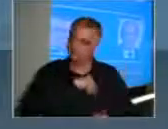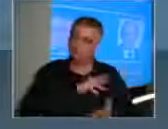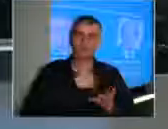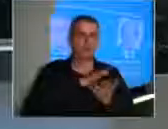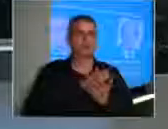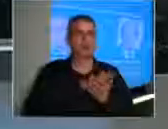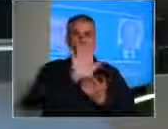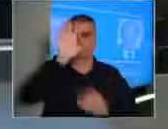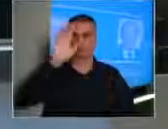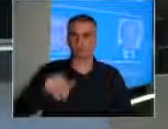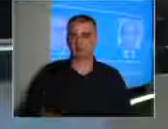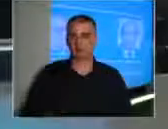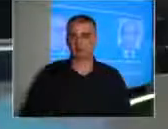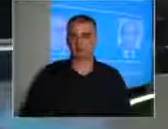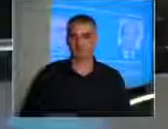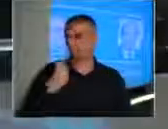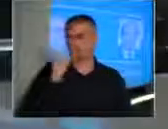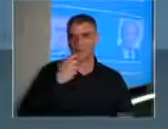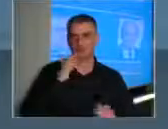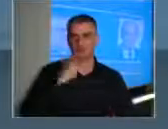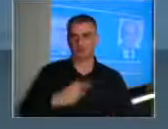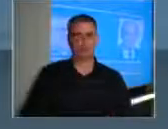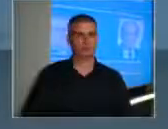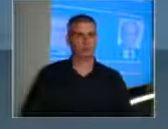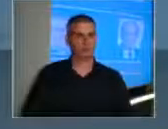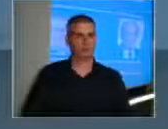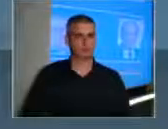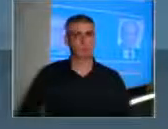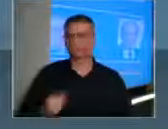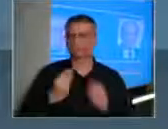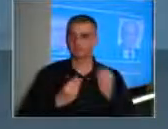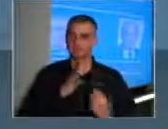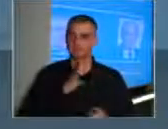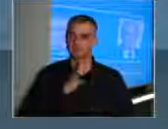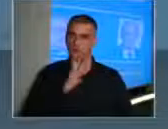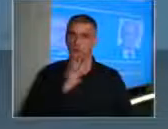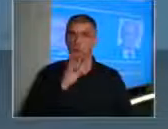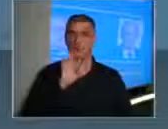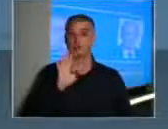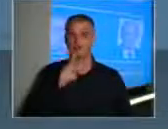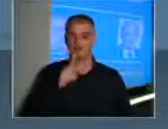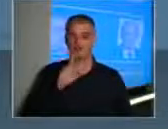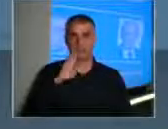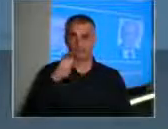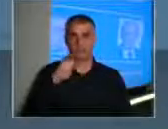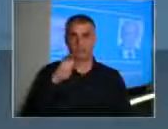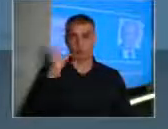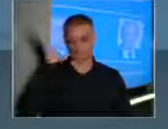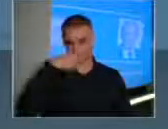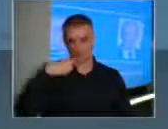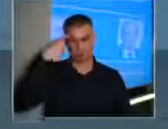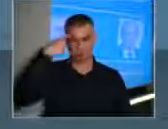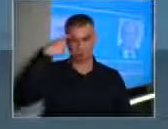השר אלקין. אבל מדובר במשחק מסוכן, כי גם נתניהו, ככל שהוא מבין